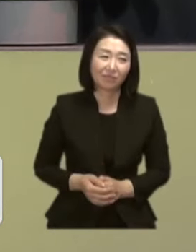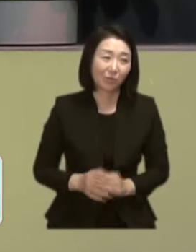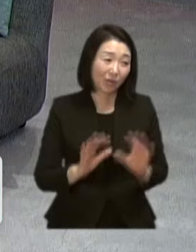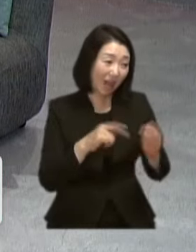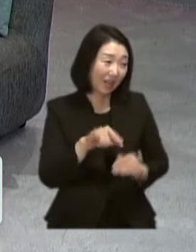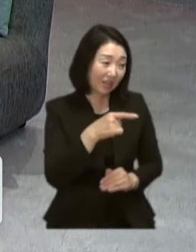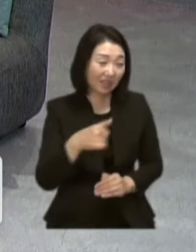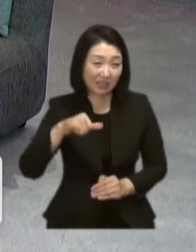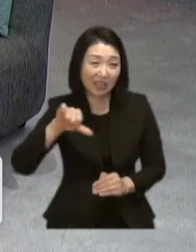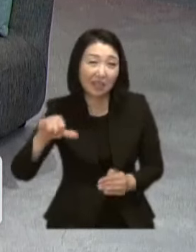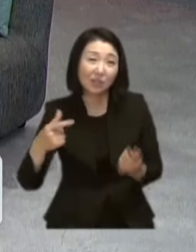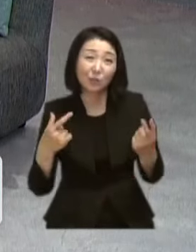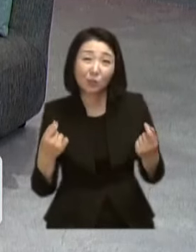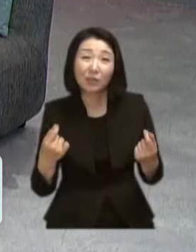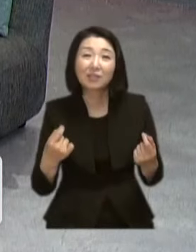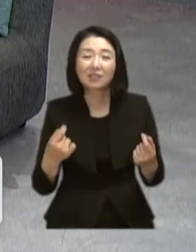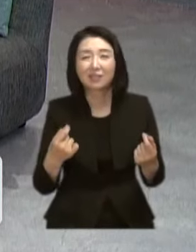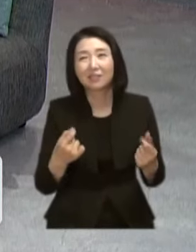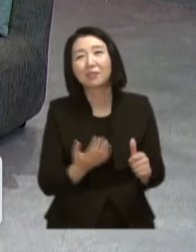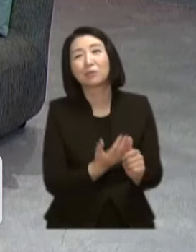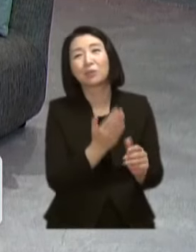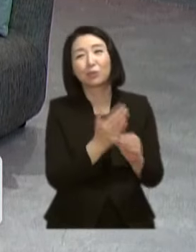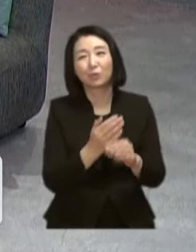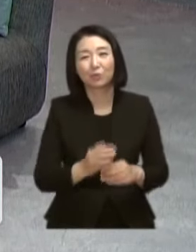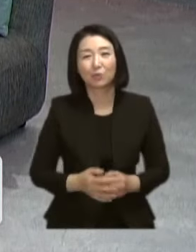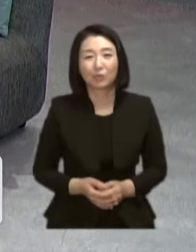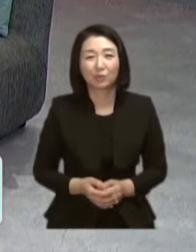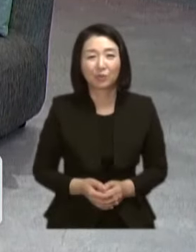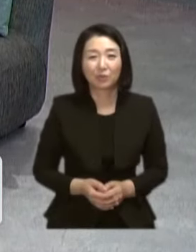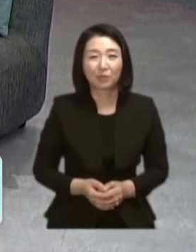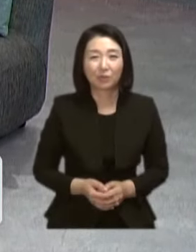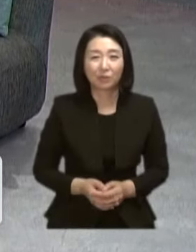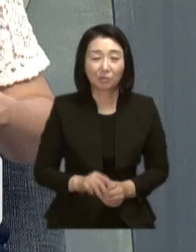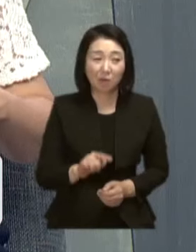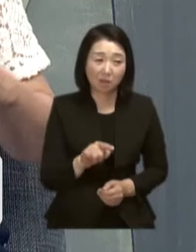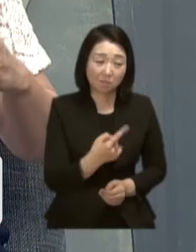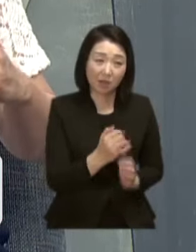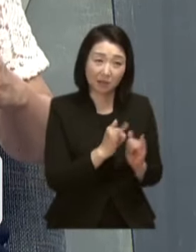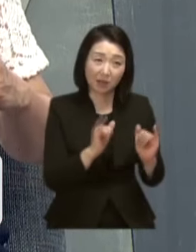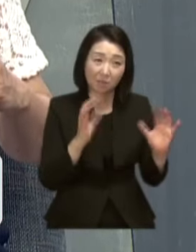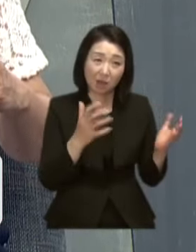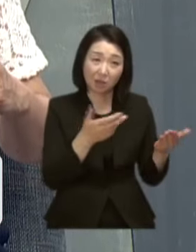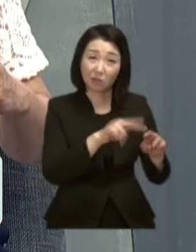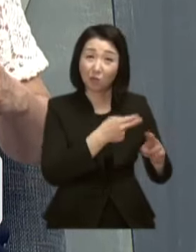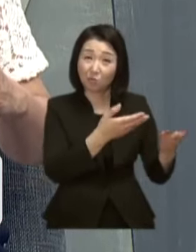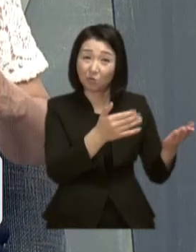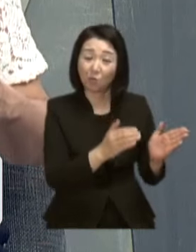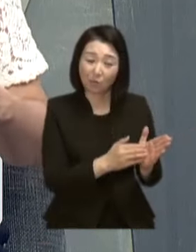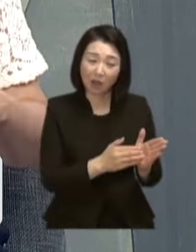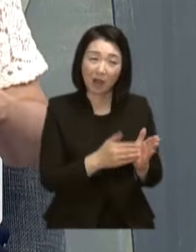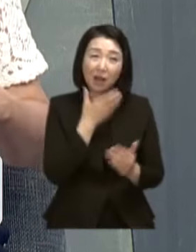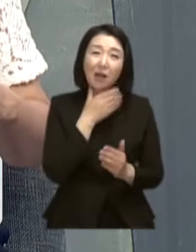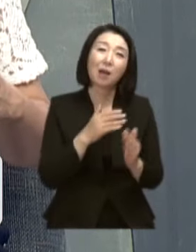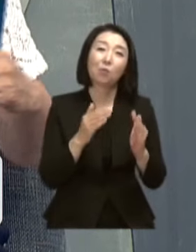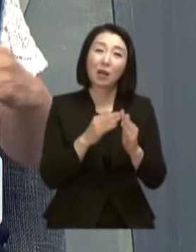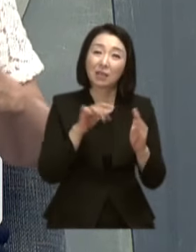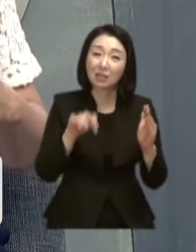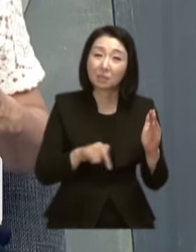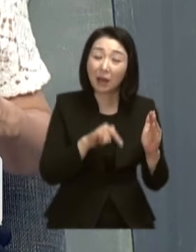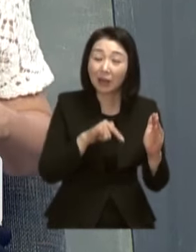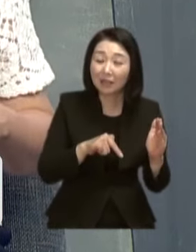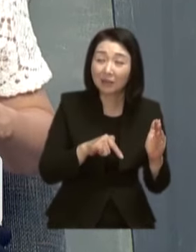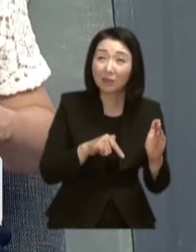있습니다. 어떻게 보면은 진짜 100명의 아이를 선물로 주셨는데 지금 소외된 아이들 해피하우스에서 지금